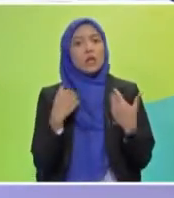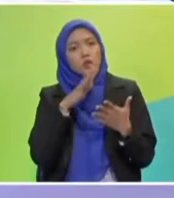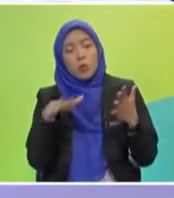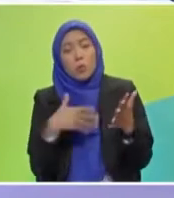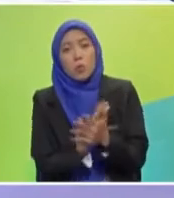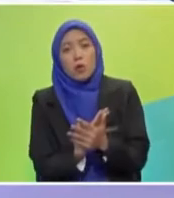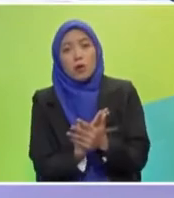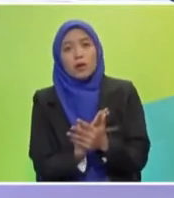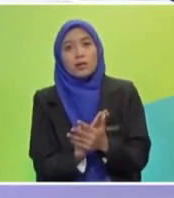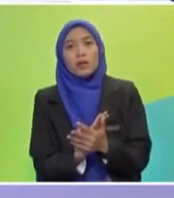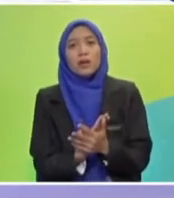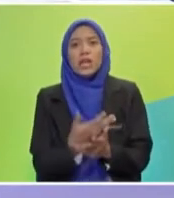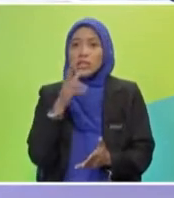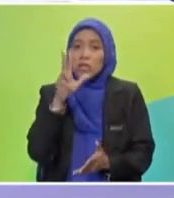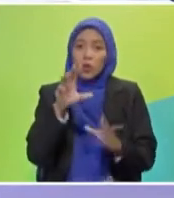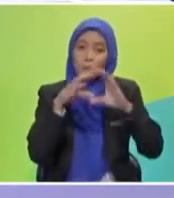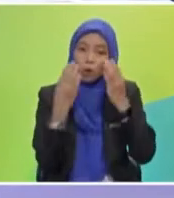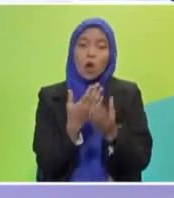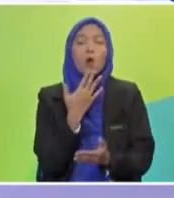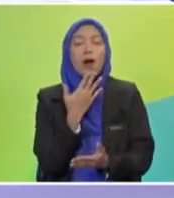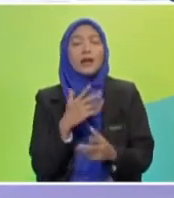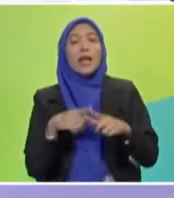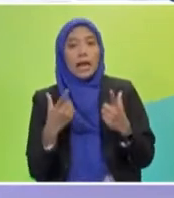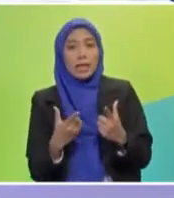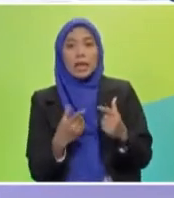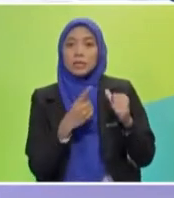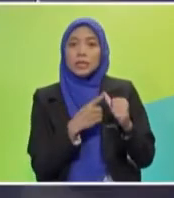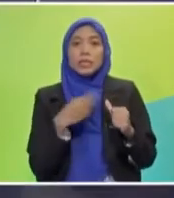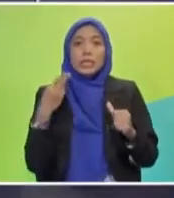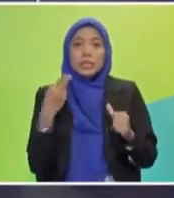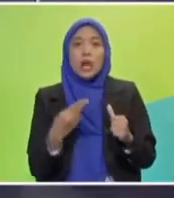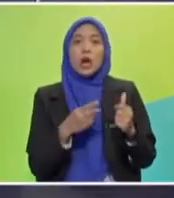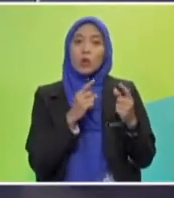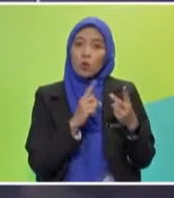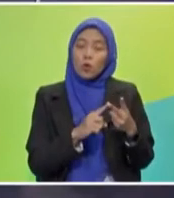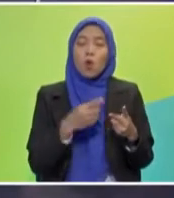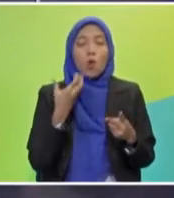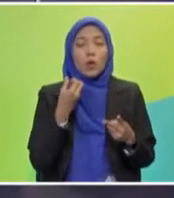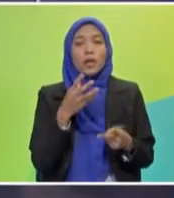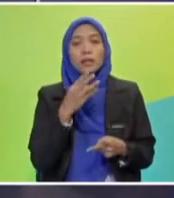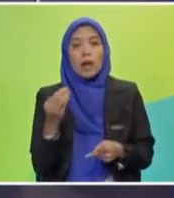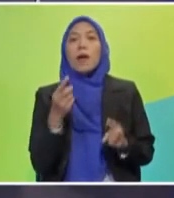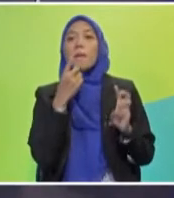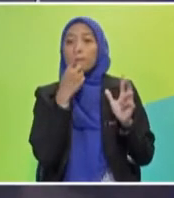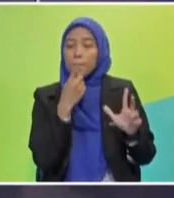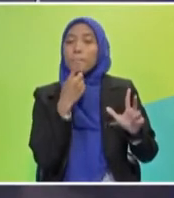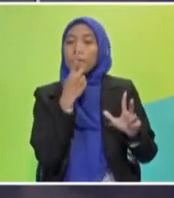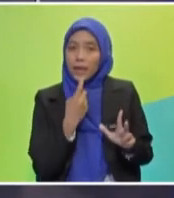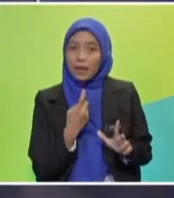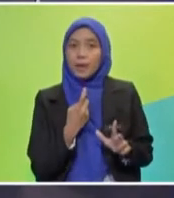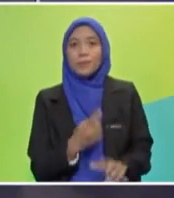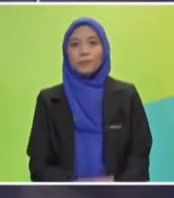tiga kumpulan warna yang berbeza. Warna hijau, warna oranye dan juga warna merah. Okey, jadi kalau di